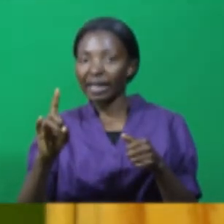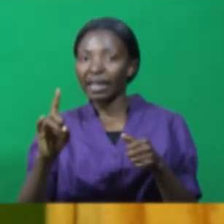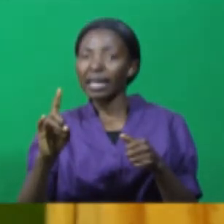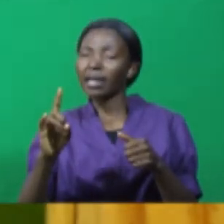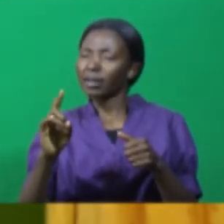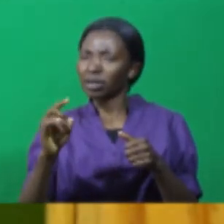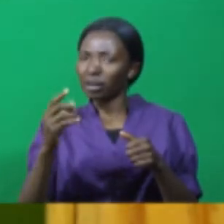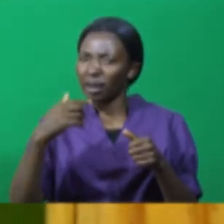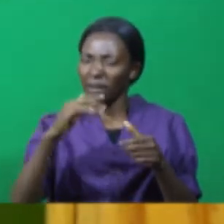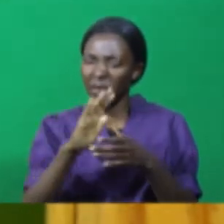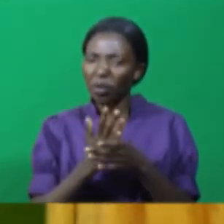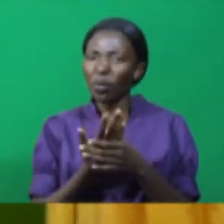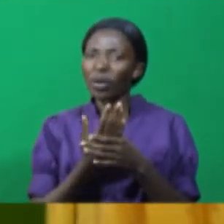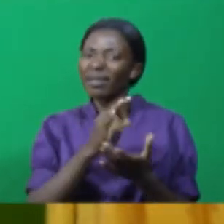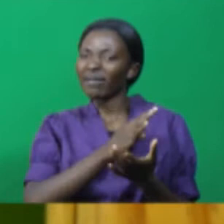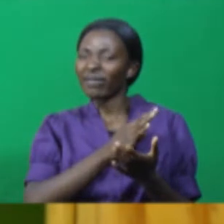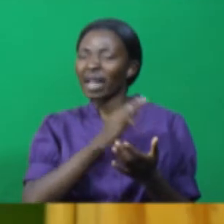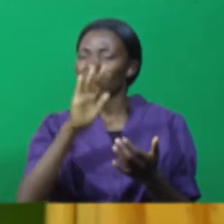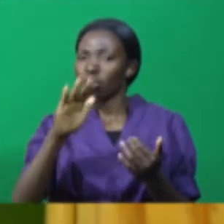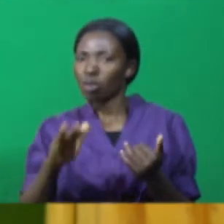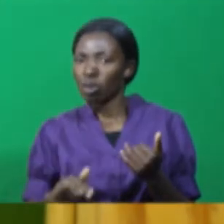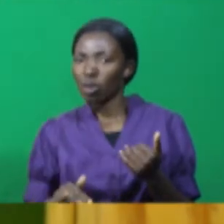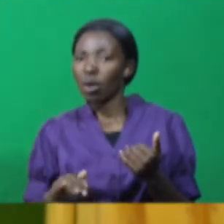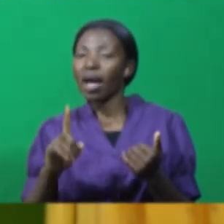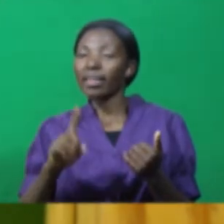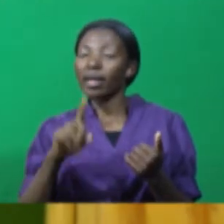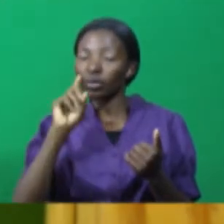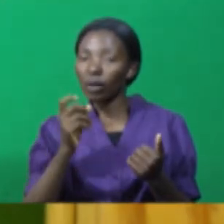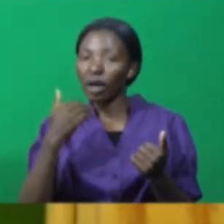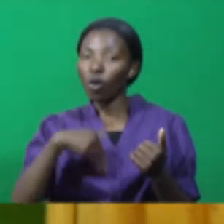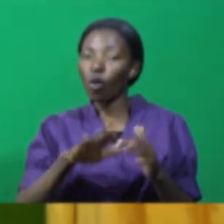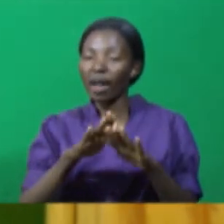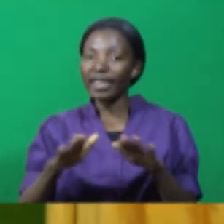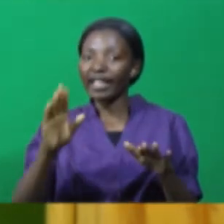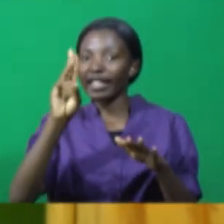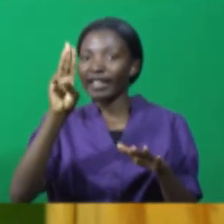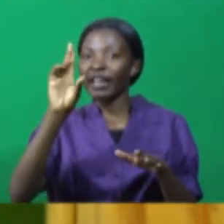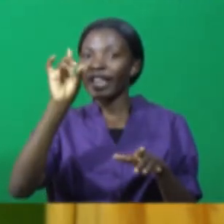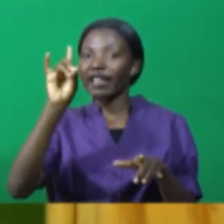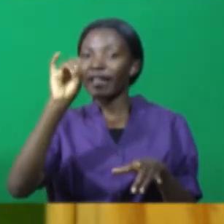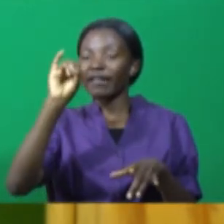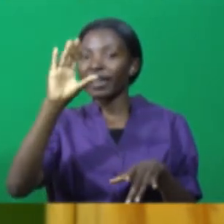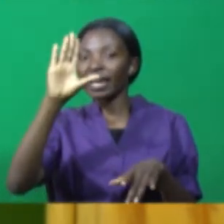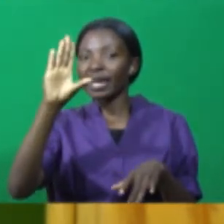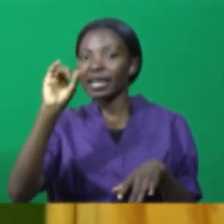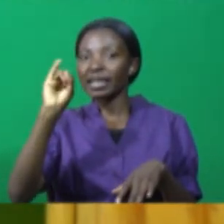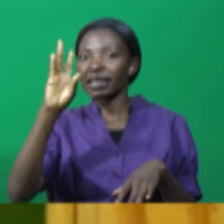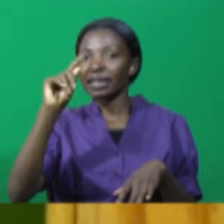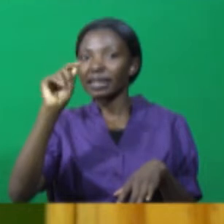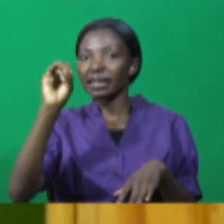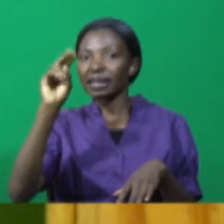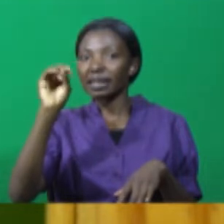dona kwekutenda kwake. Eh. Ndopa akazoenda kuyakuya. Asi Mwari manje. Vakazona kuti